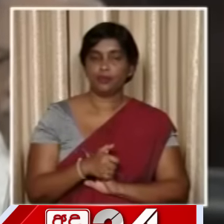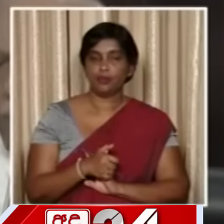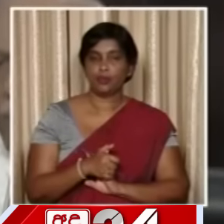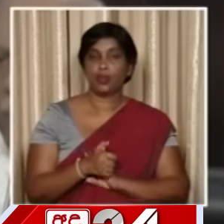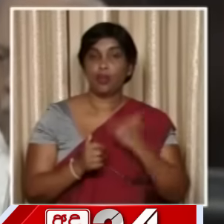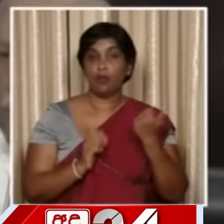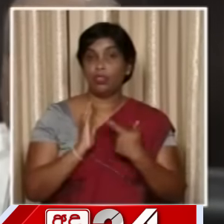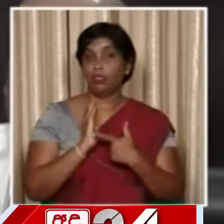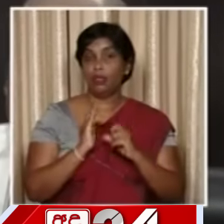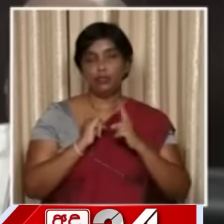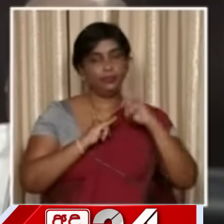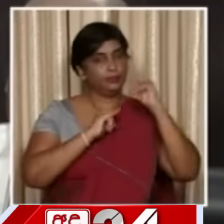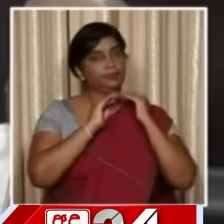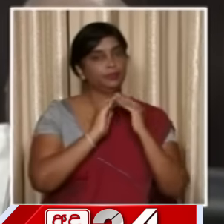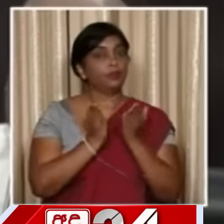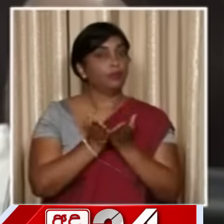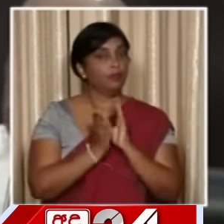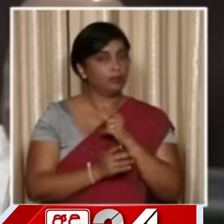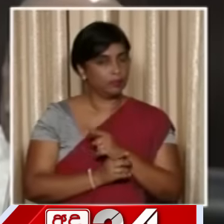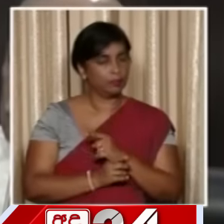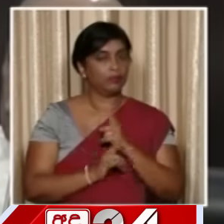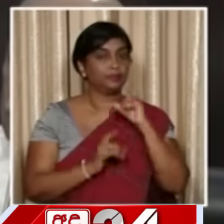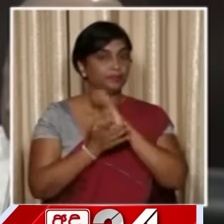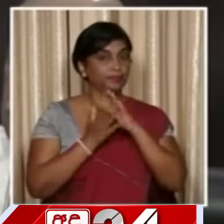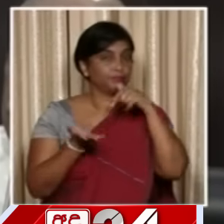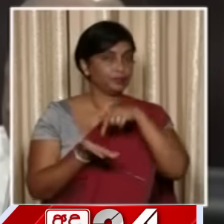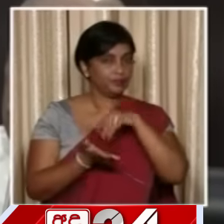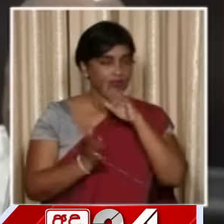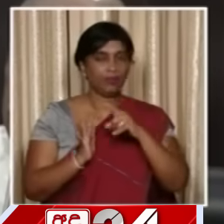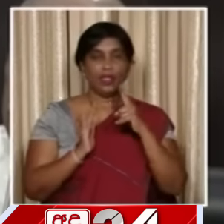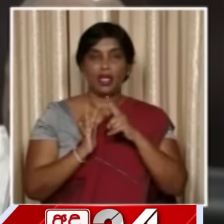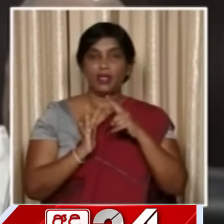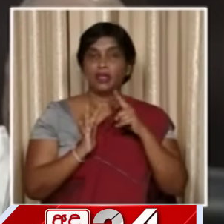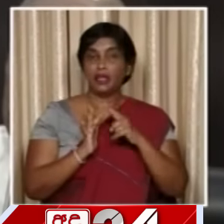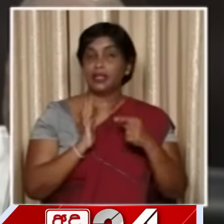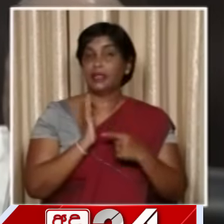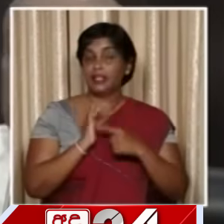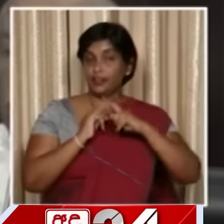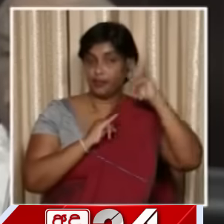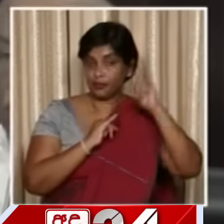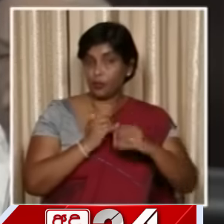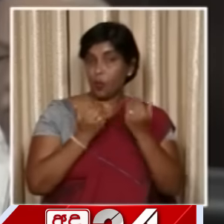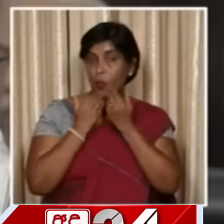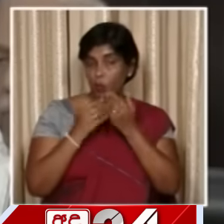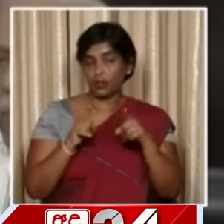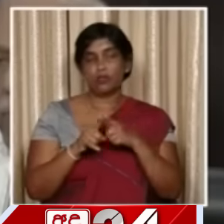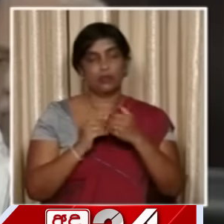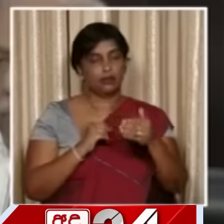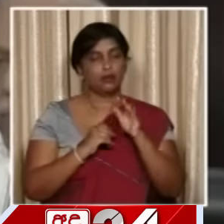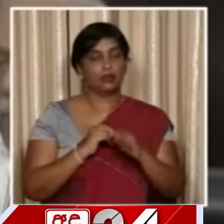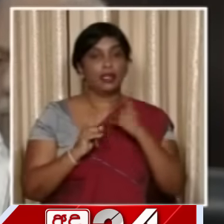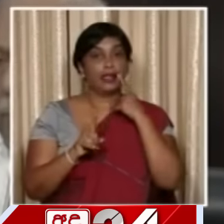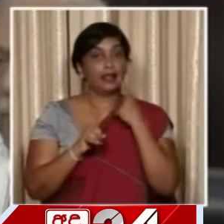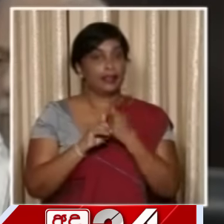කරනවා. නව තාක්ෂණික විශ්වවිද්‍යාලය ඉන්දියාවේ චෙනයි නගරයේ පීටි IIT විශ්වවිද්‍යාලයේ මග පෙන්වීම යටතේ